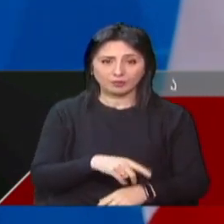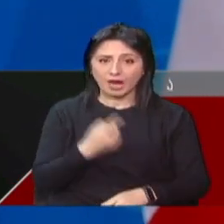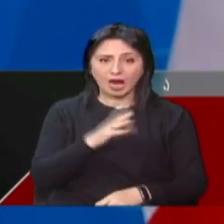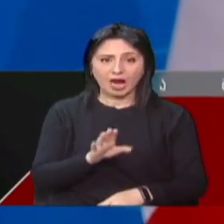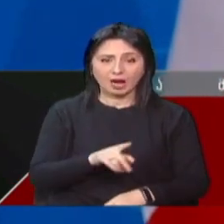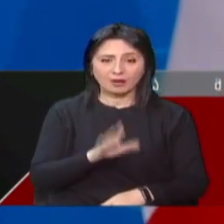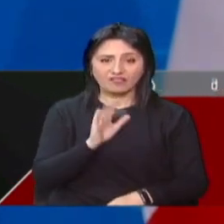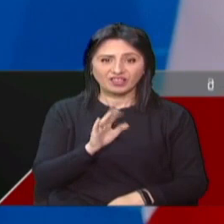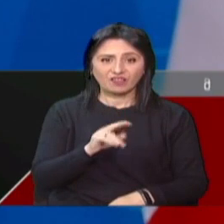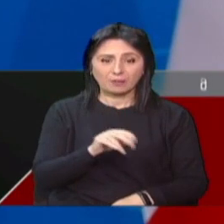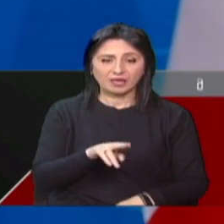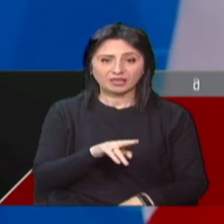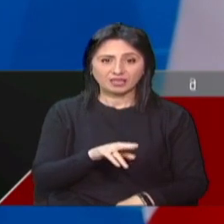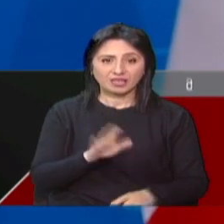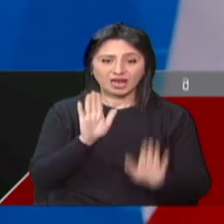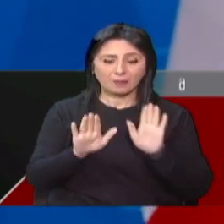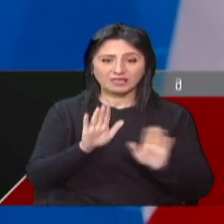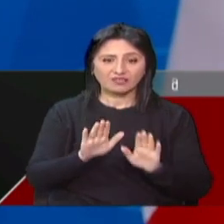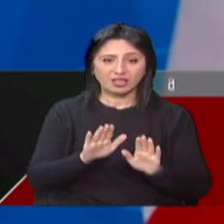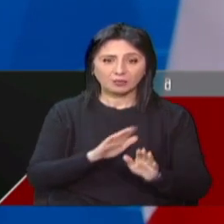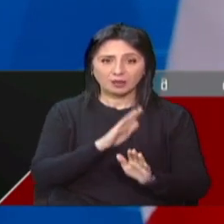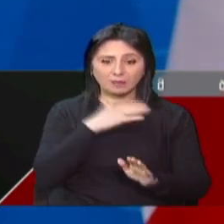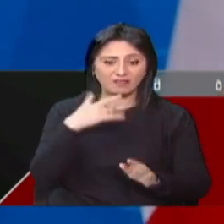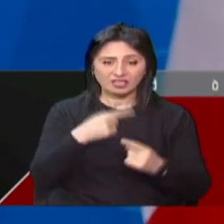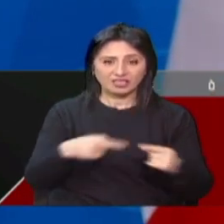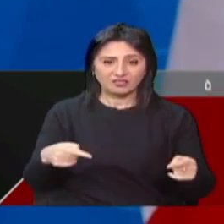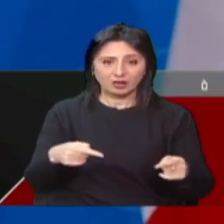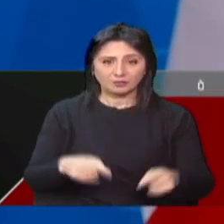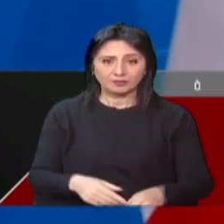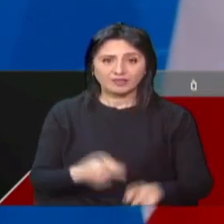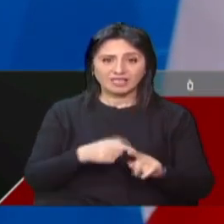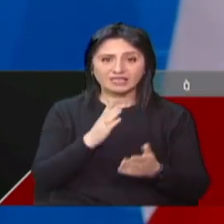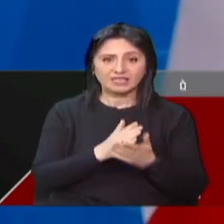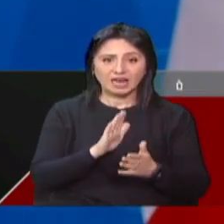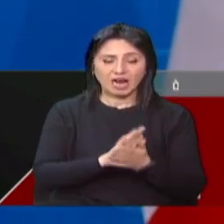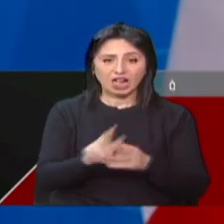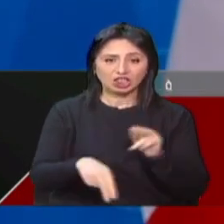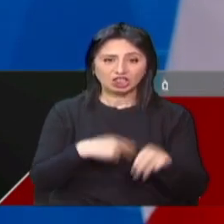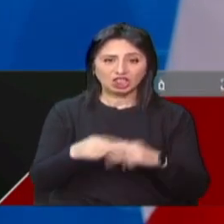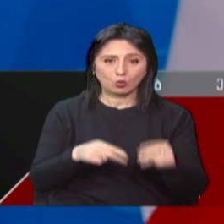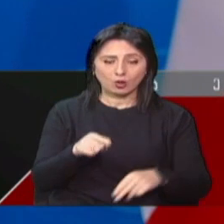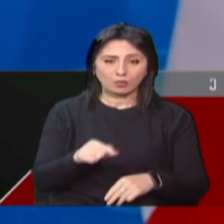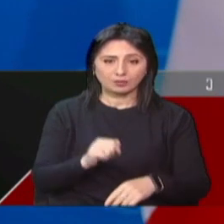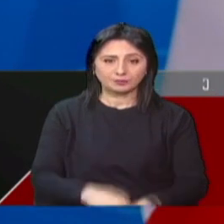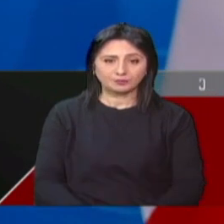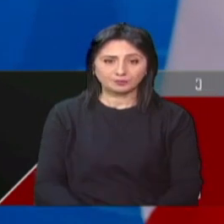მარტო ვივა მედის ხელმძღვანელობა, არამედ მეორე სხვა. ეს არის ხელშეკრულება